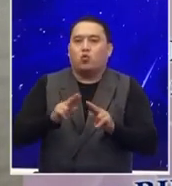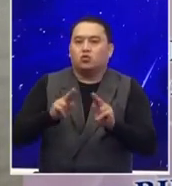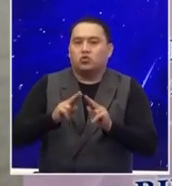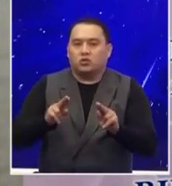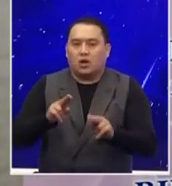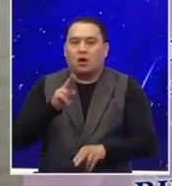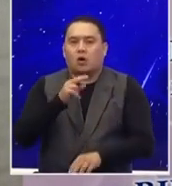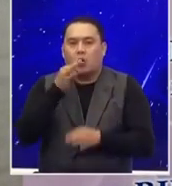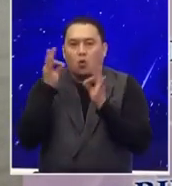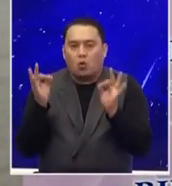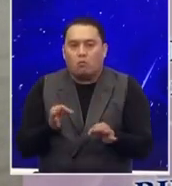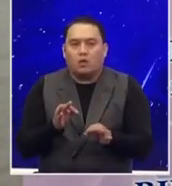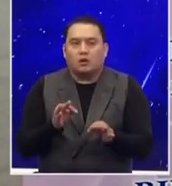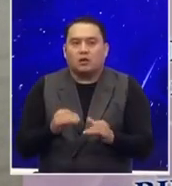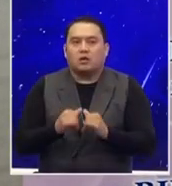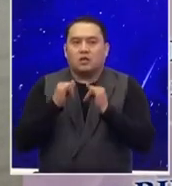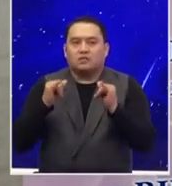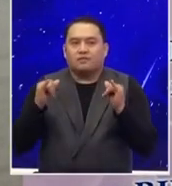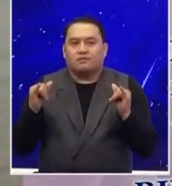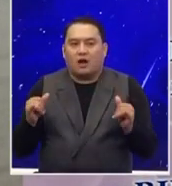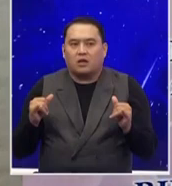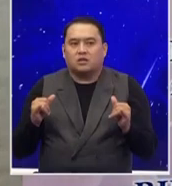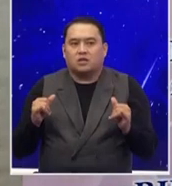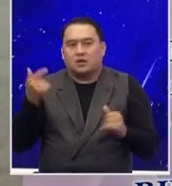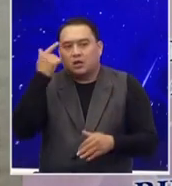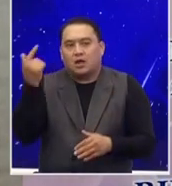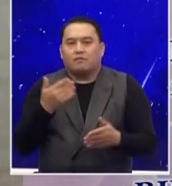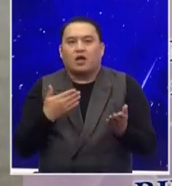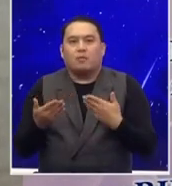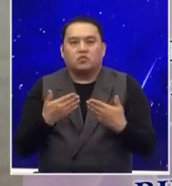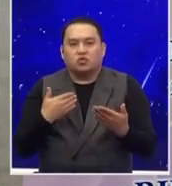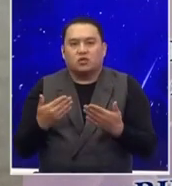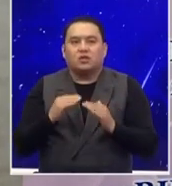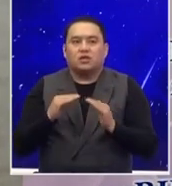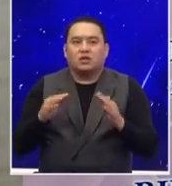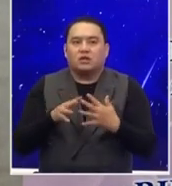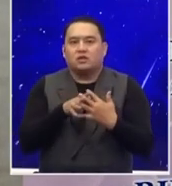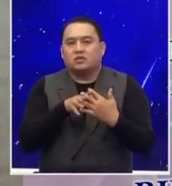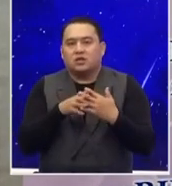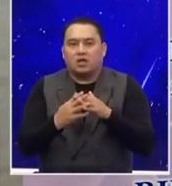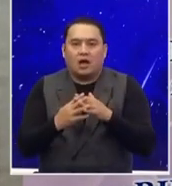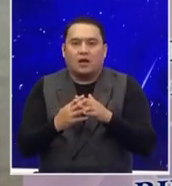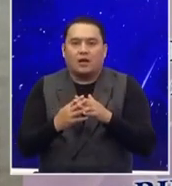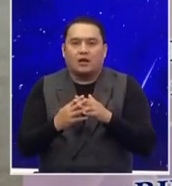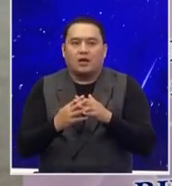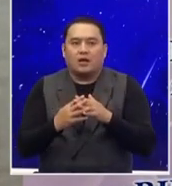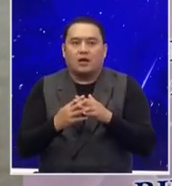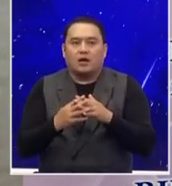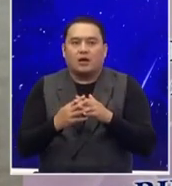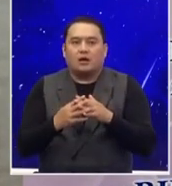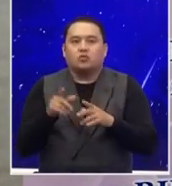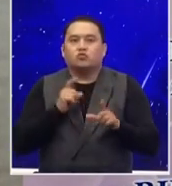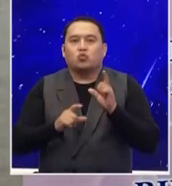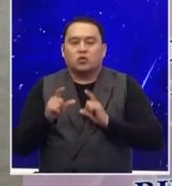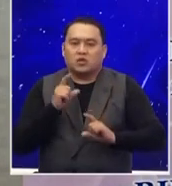уже, навыки, это развивается коммуникация, общение детей из села и детей, которые,